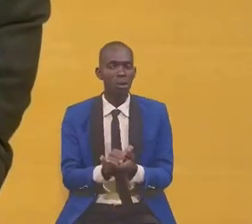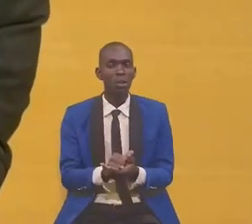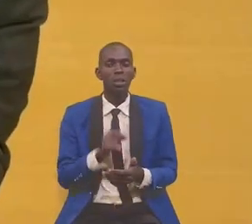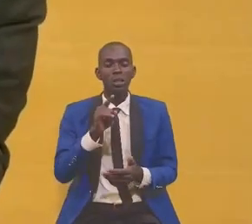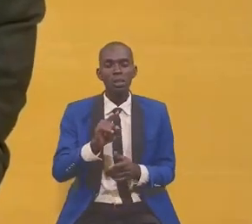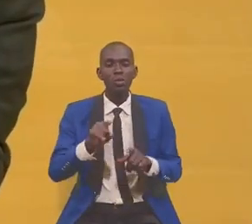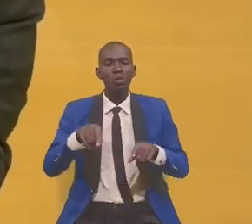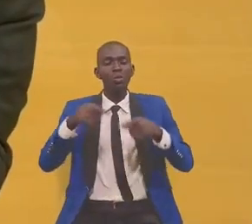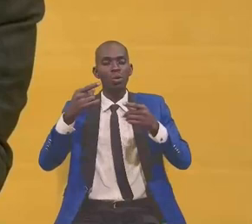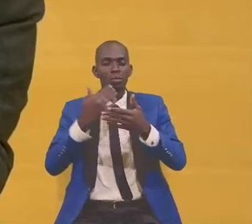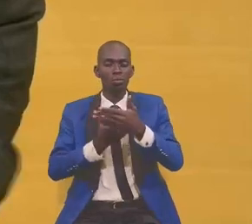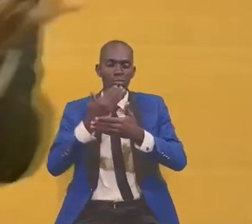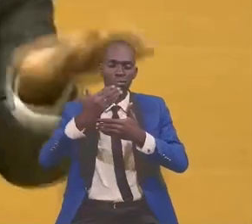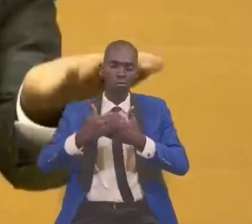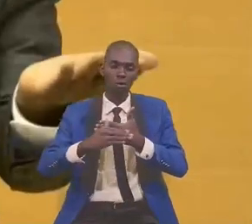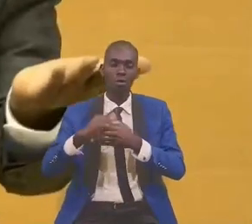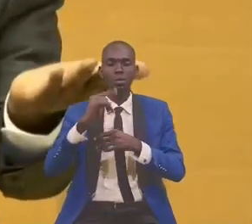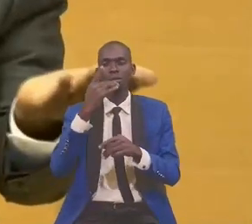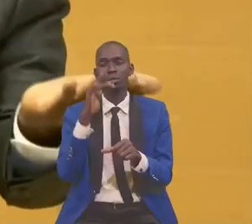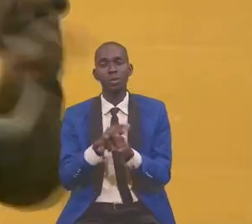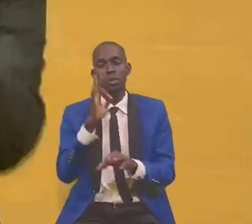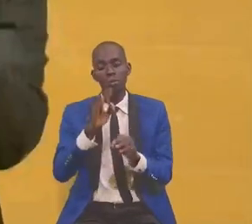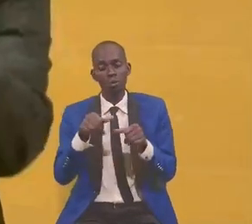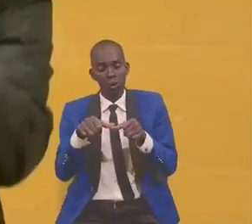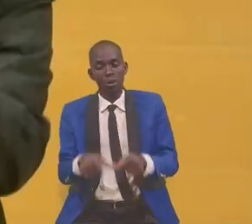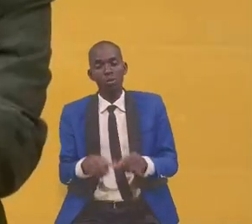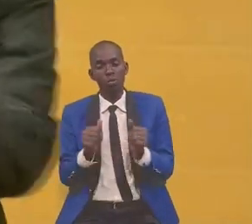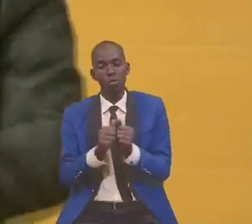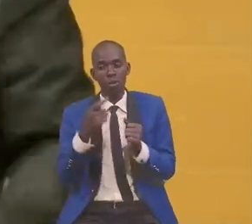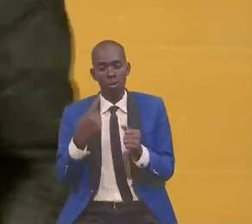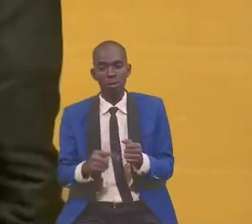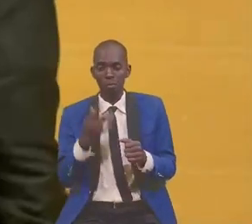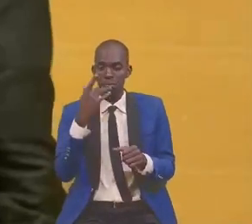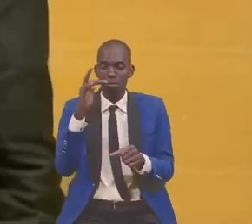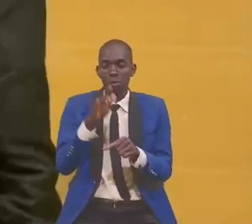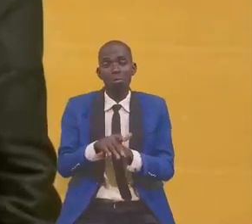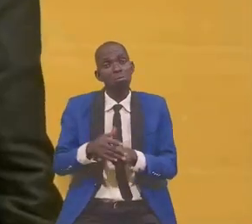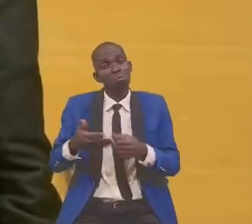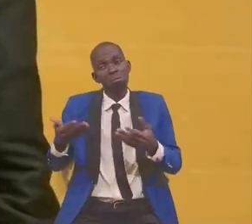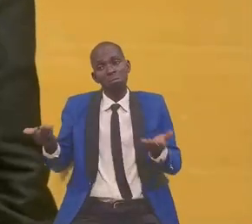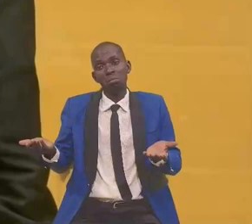promesse. S'il reste avec la promesse, au moins, où sont ses mains ointes?